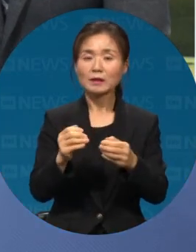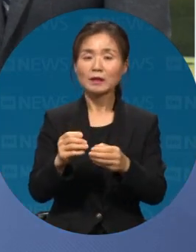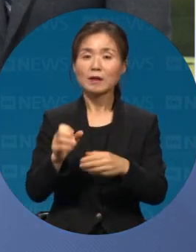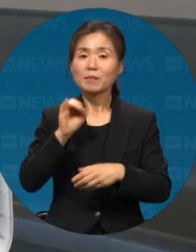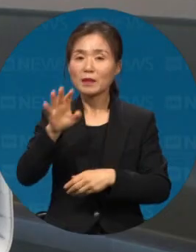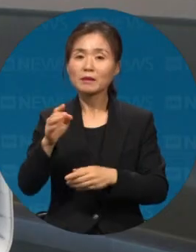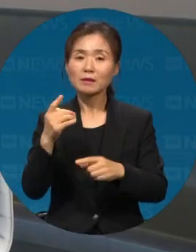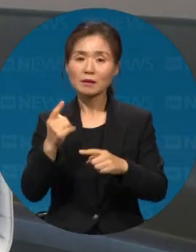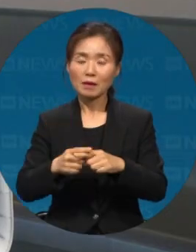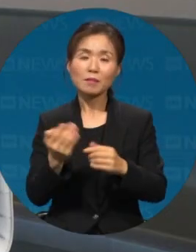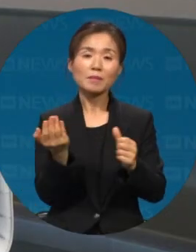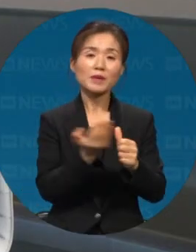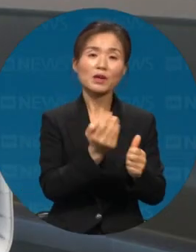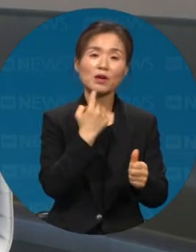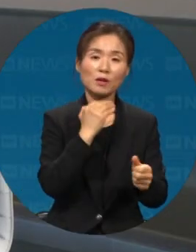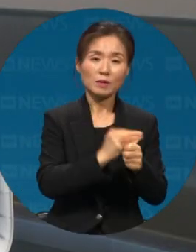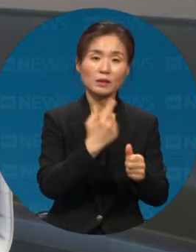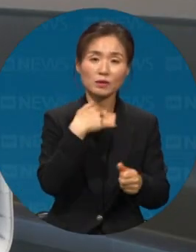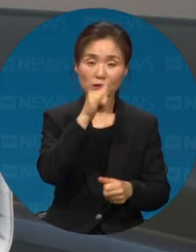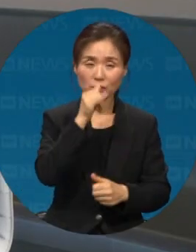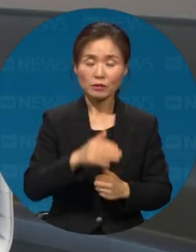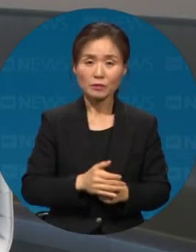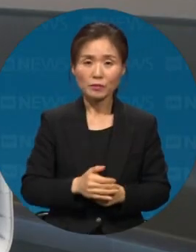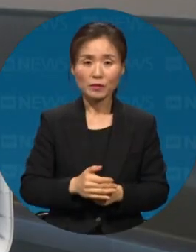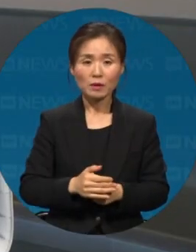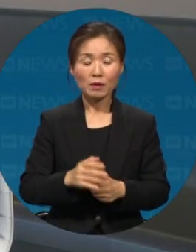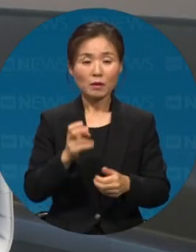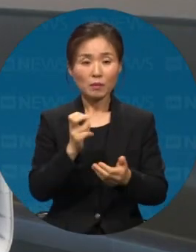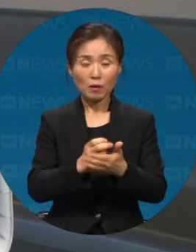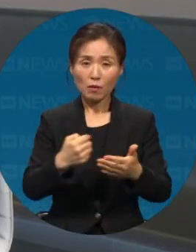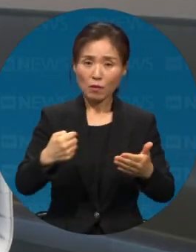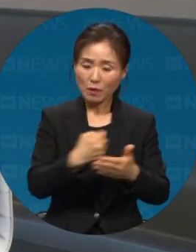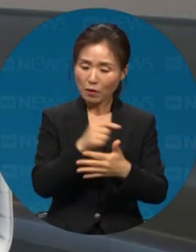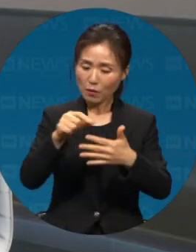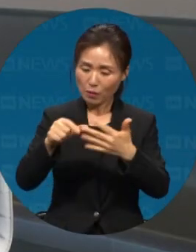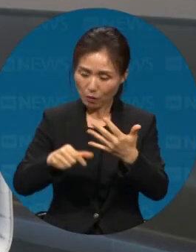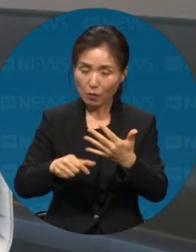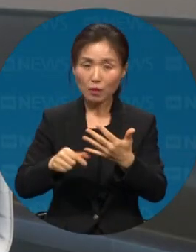수에 따른 예배 중앙에 적용의 따라서 좀 달리 볼 수 있는 사안이다 이런 말이네요